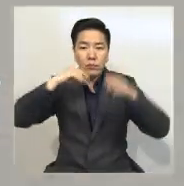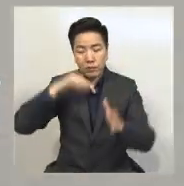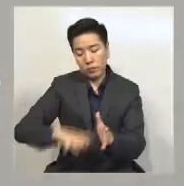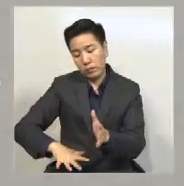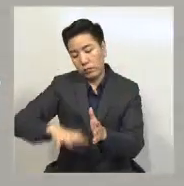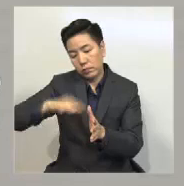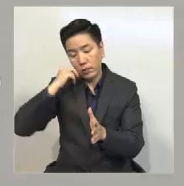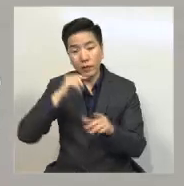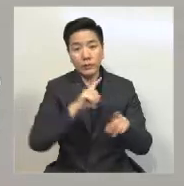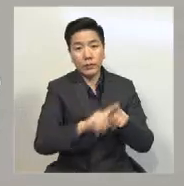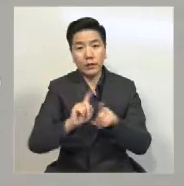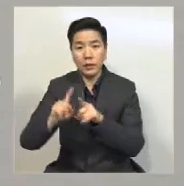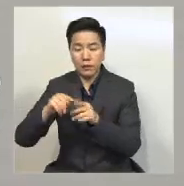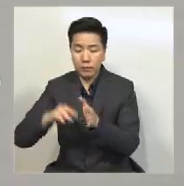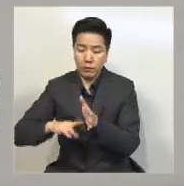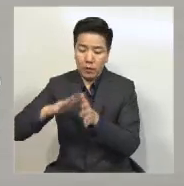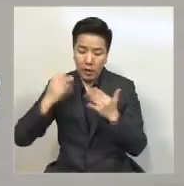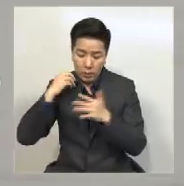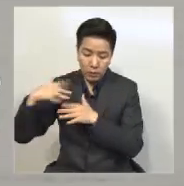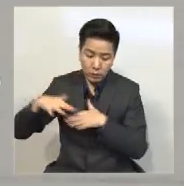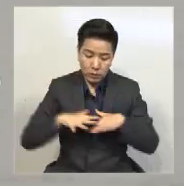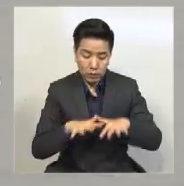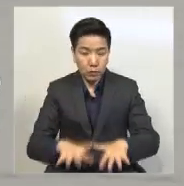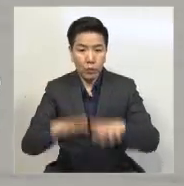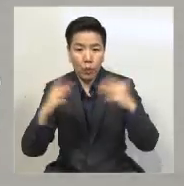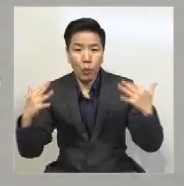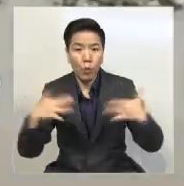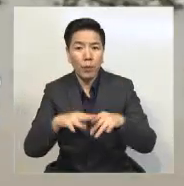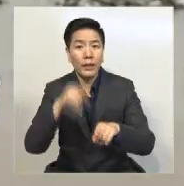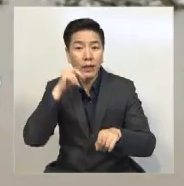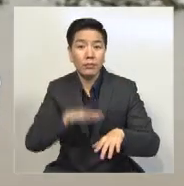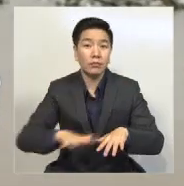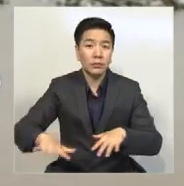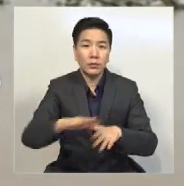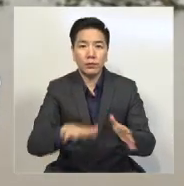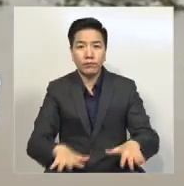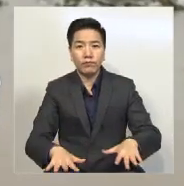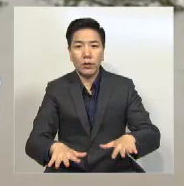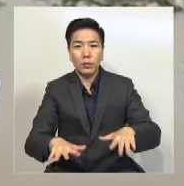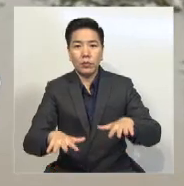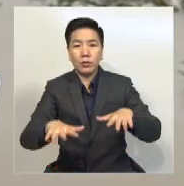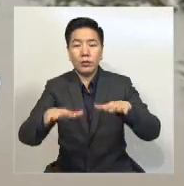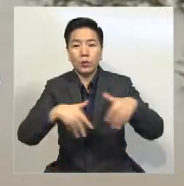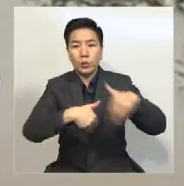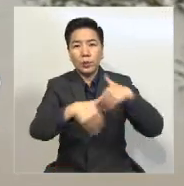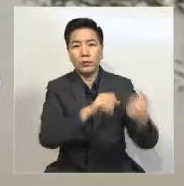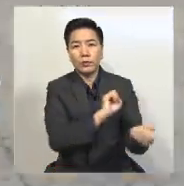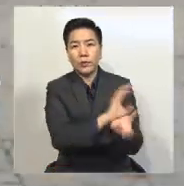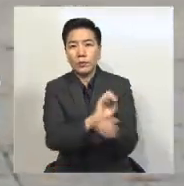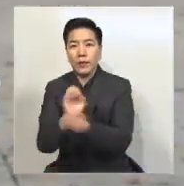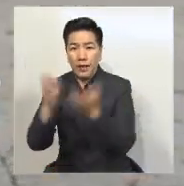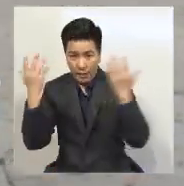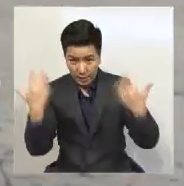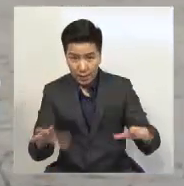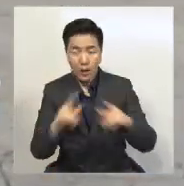ากทำให้น้ำจากแหล่งน้ำต่างๆครับไหลมารวมกันและตอนนี้น้ำในลำเสบกก็มีระดับสูงขึ้นนะครับเข้าท่วมชุมชนที่อยู่ใกล้กับลำน้